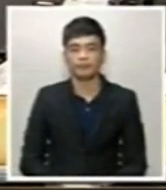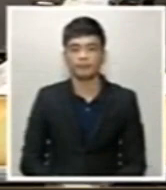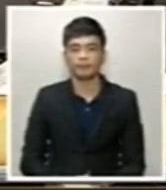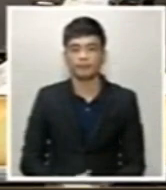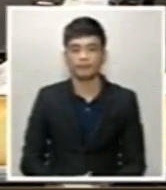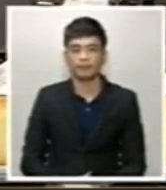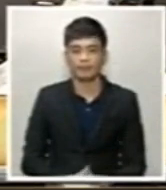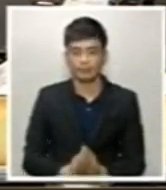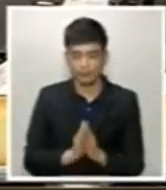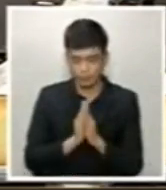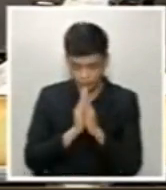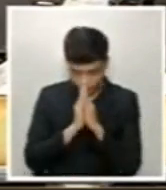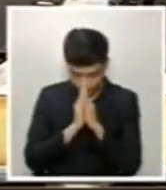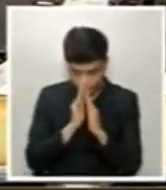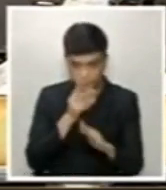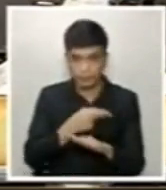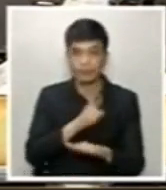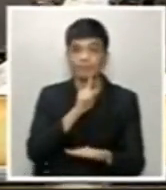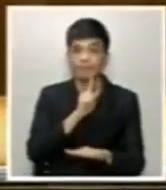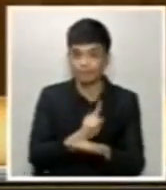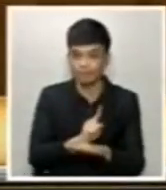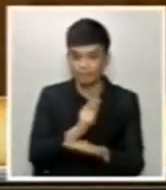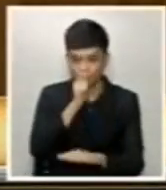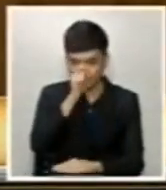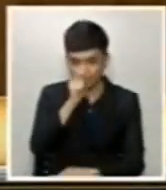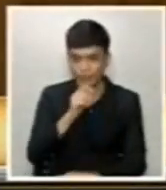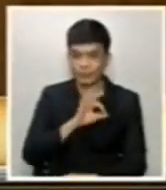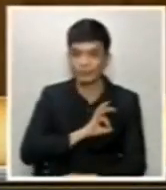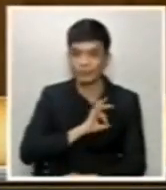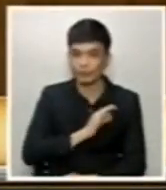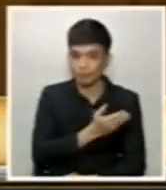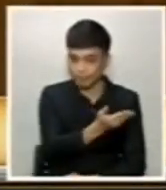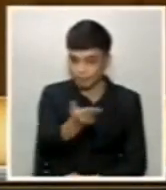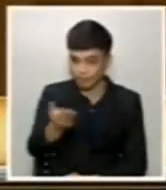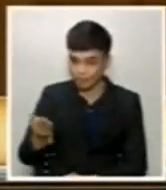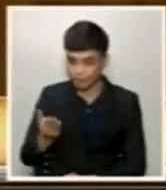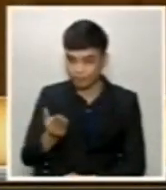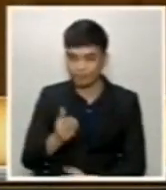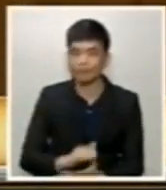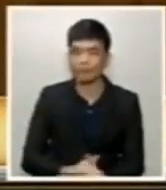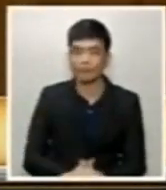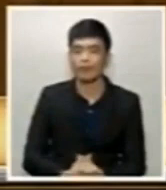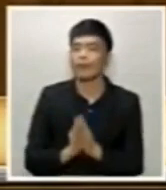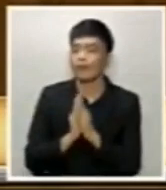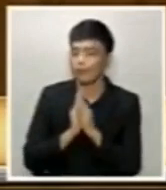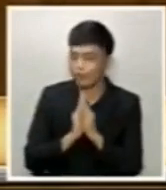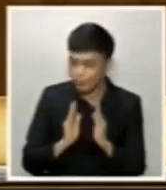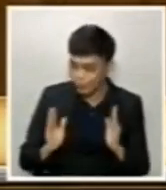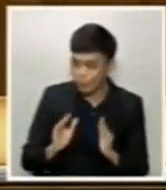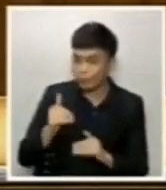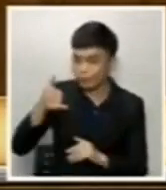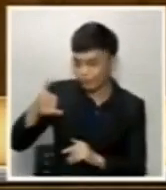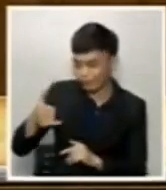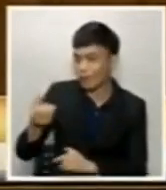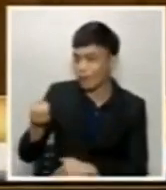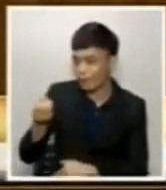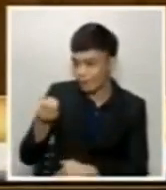ครับกราบเรียนท่านประธานสภาที่เคารพครับท่านสมาชิกผู้ทรงเกียรติก็ต้องขอบคุณท่านสมาชิกนะครับ